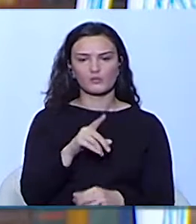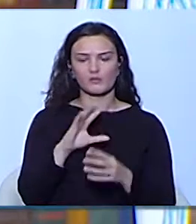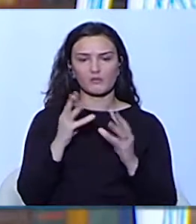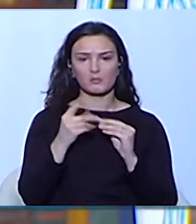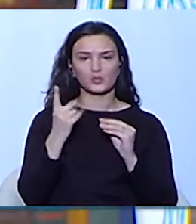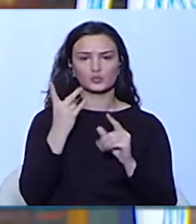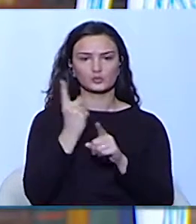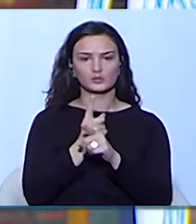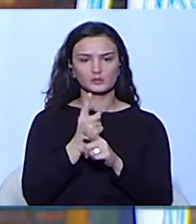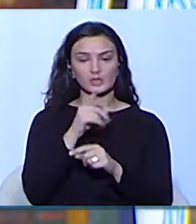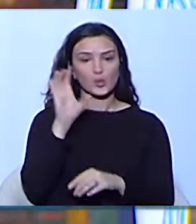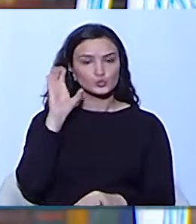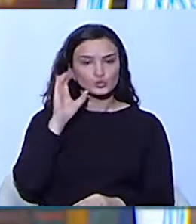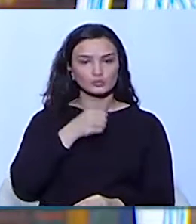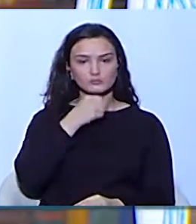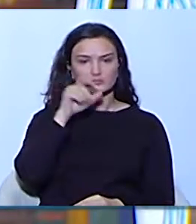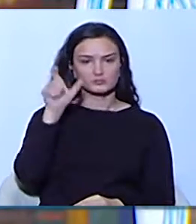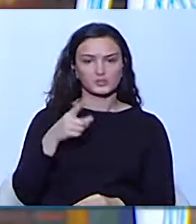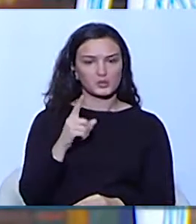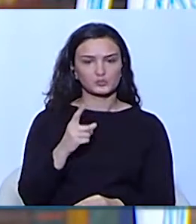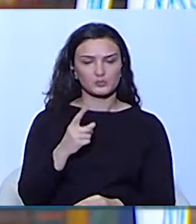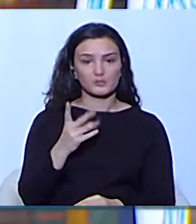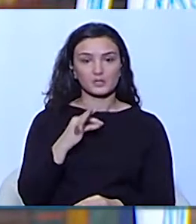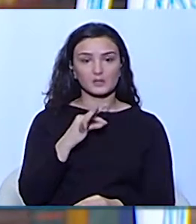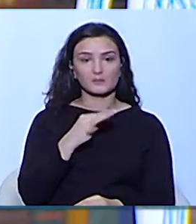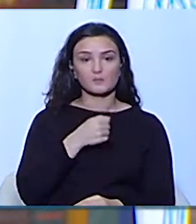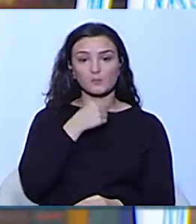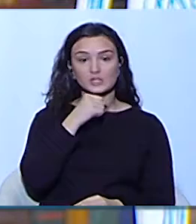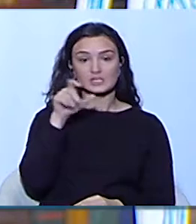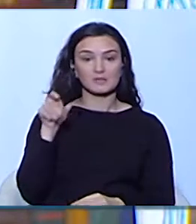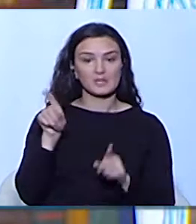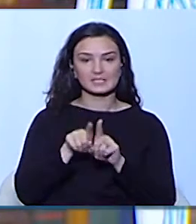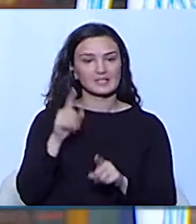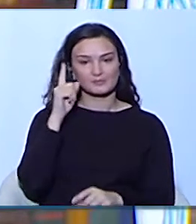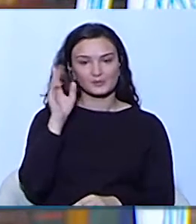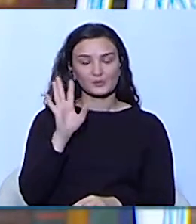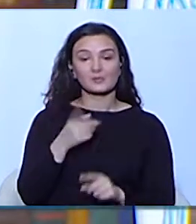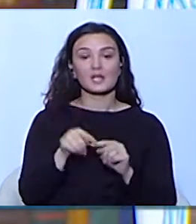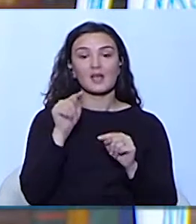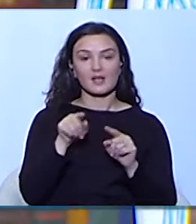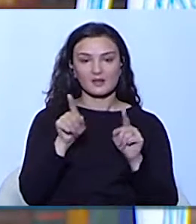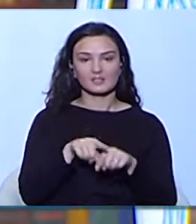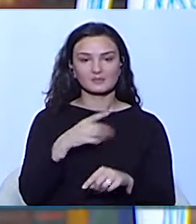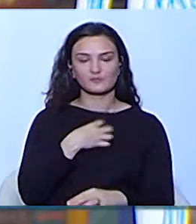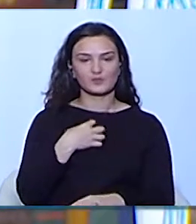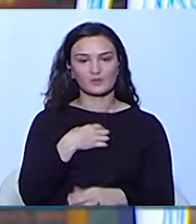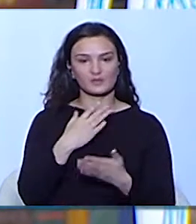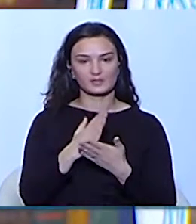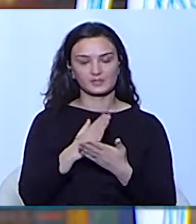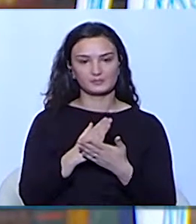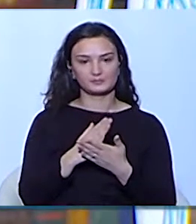ყველაფერი რატო უნდა დაუჯეროს მოზრდილს. Მაგრამ მოზრდილები ესე არ ფიქრობენ. Ანუ აქაც მნიშვნელოვანი აქცენტია